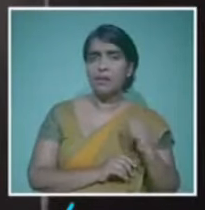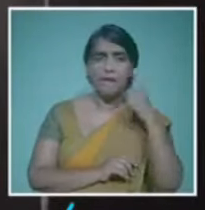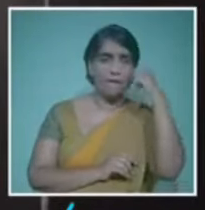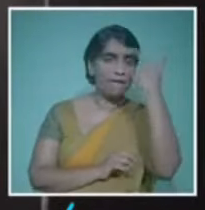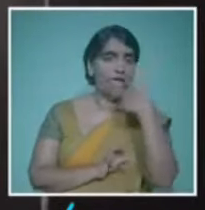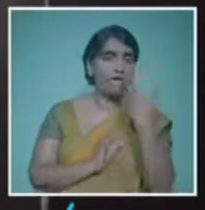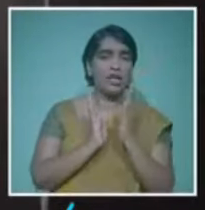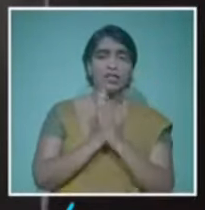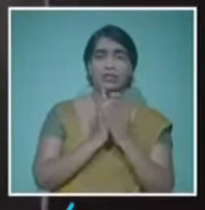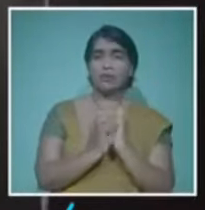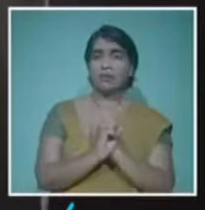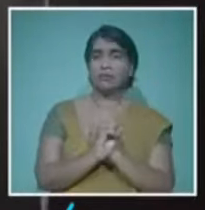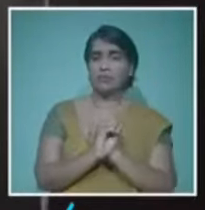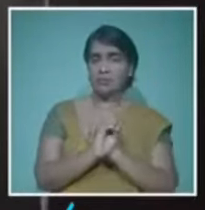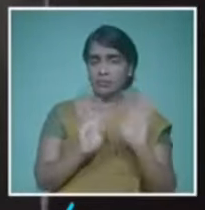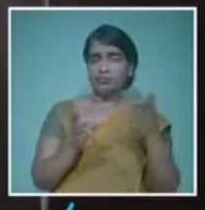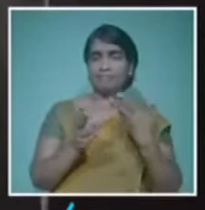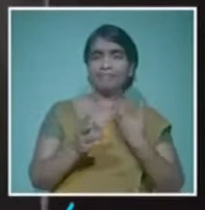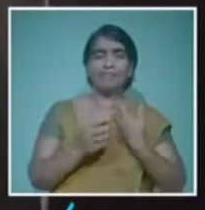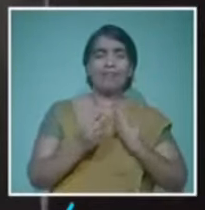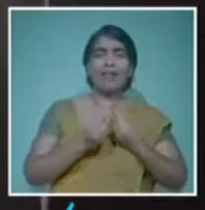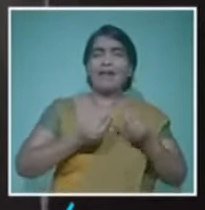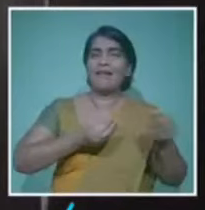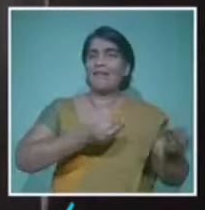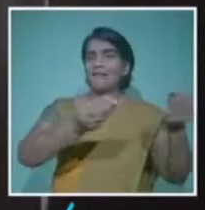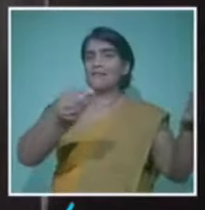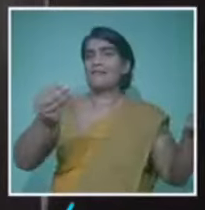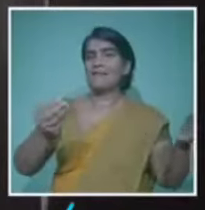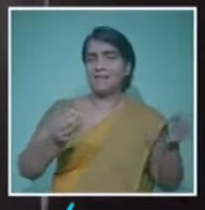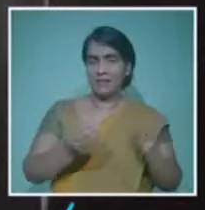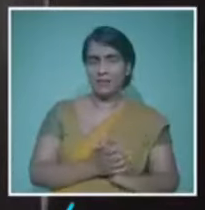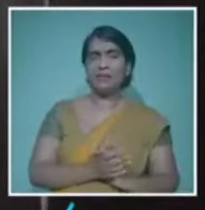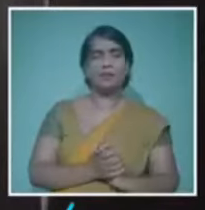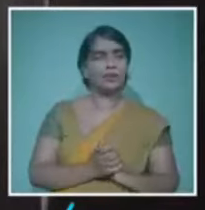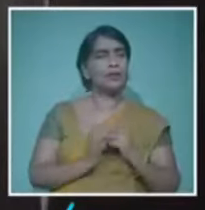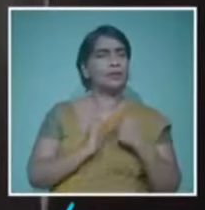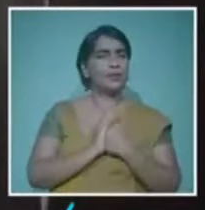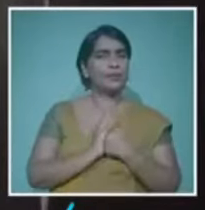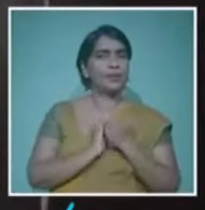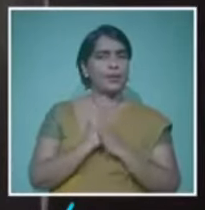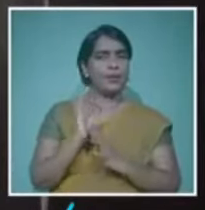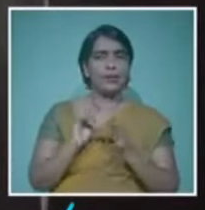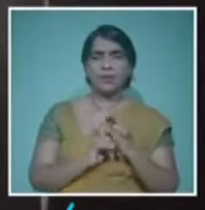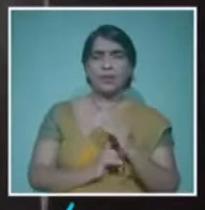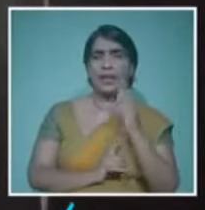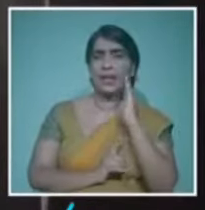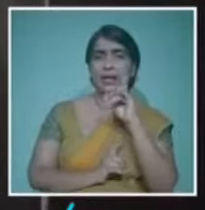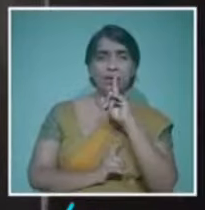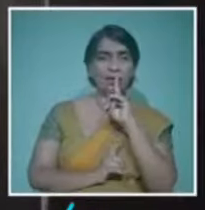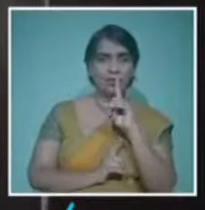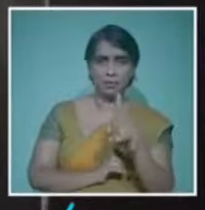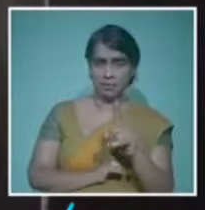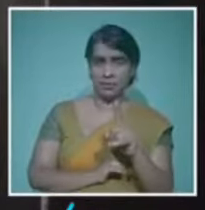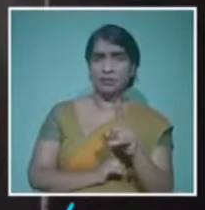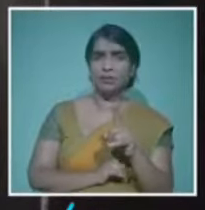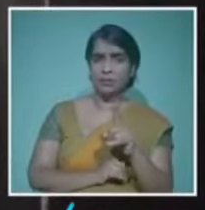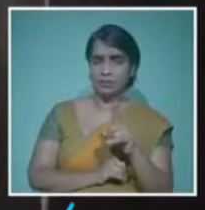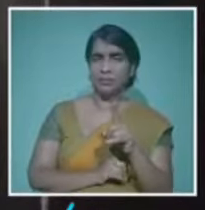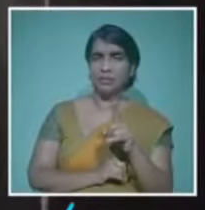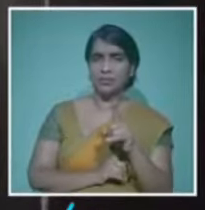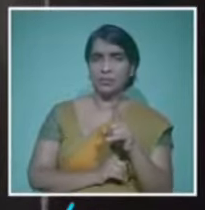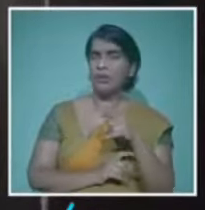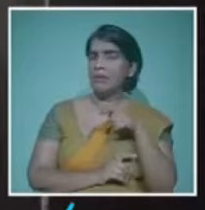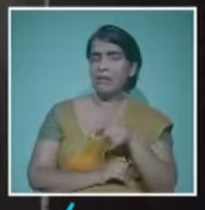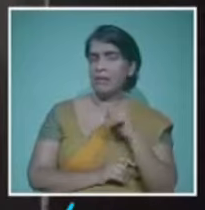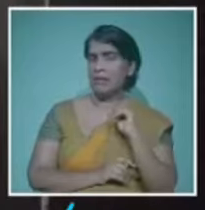Facebook එකේ ගිය පෝස්ට් එකක් ෂෙයා කරපු හින්දා. කරු ඇමතුමා, මේක ඉංග්‍රීසියෙන් කියන්නේ very slippery slope.